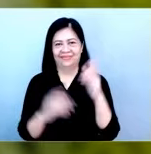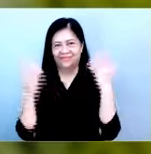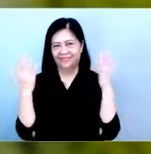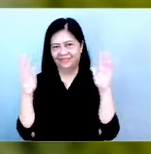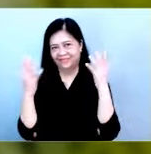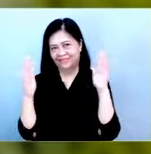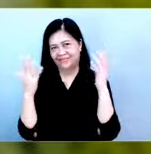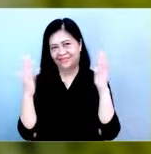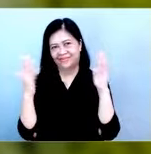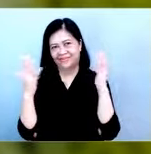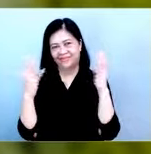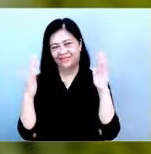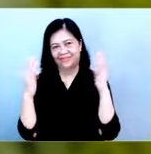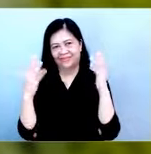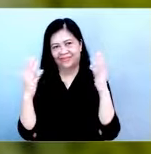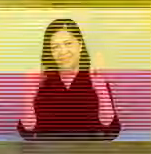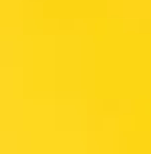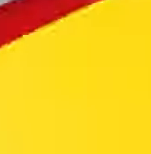Kapatid!